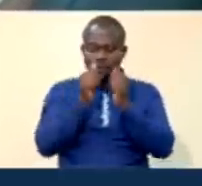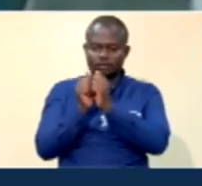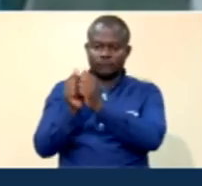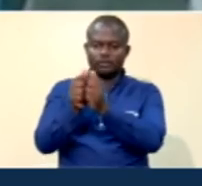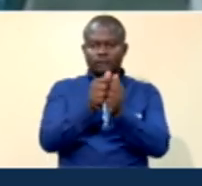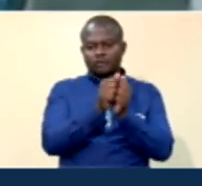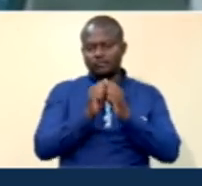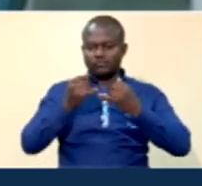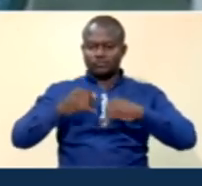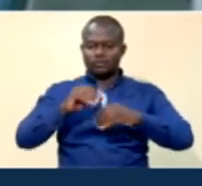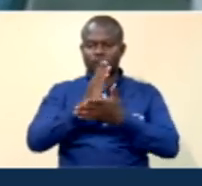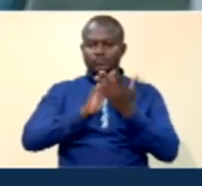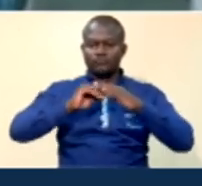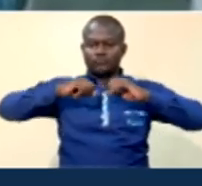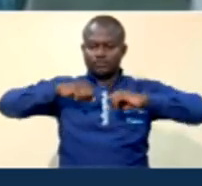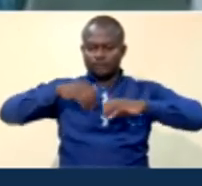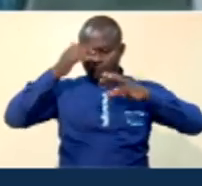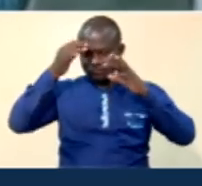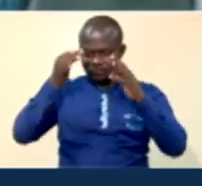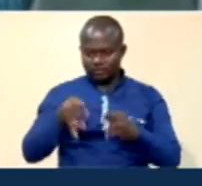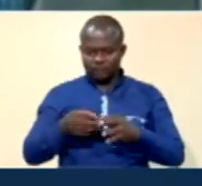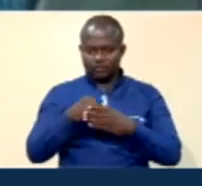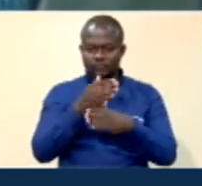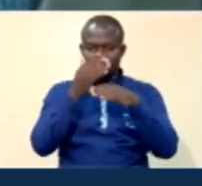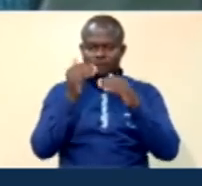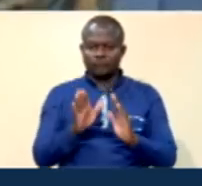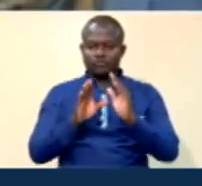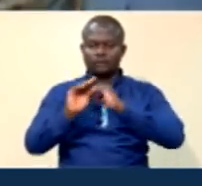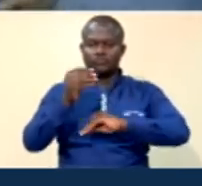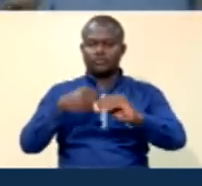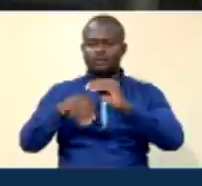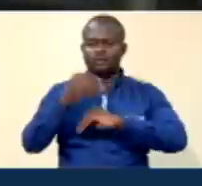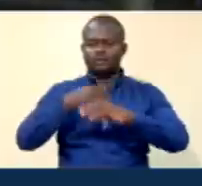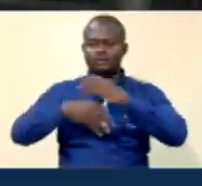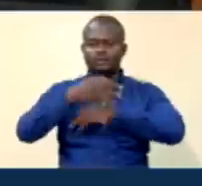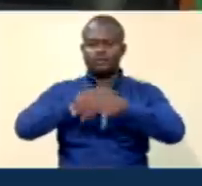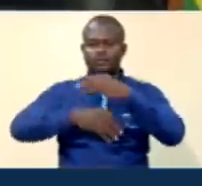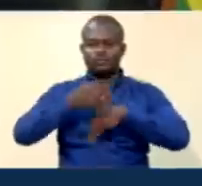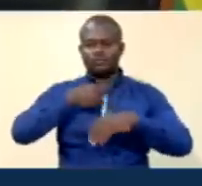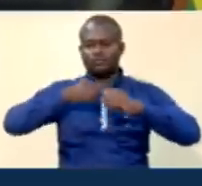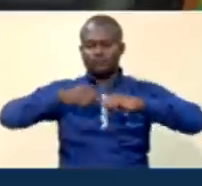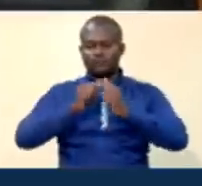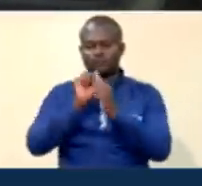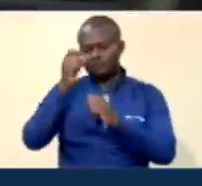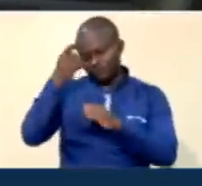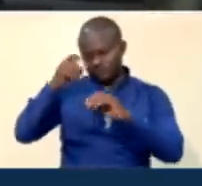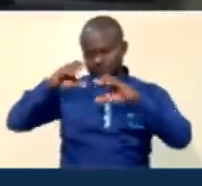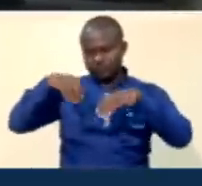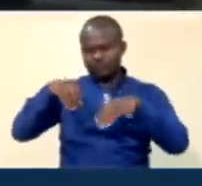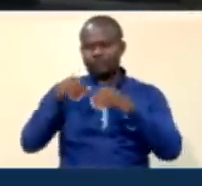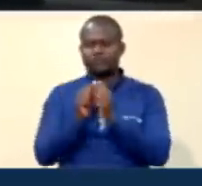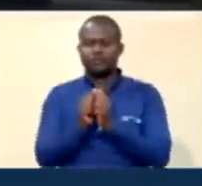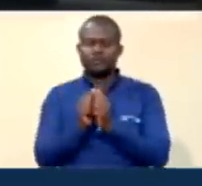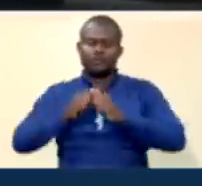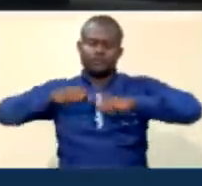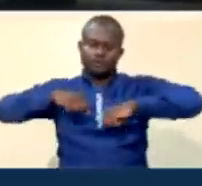mu bikorwa ryamwe mu masezerano biyemeje Minisiteri y'ubucuruzi n'inganda yo yagiranye amasezerano na Repubulika ya Demokarasi ya Kongo